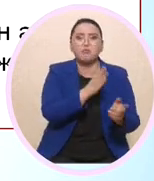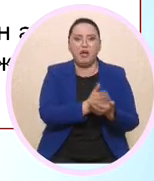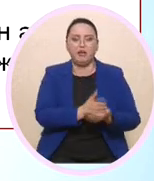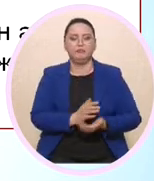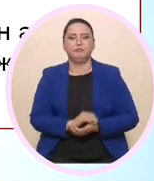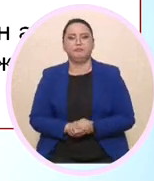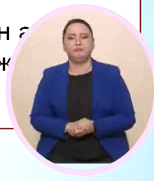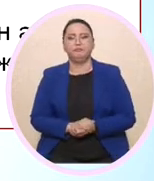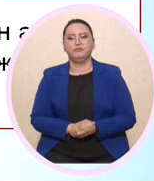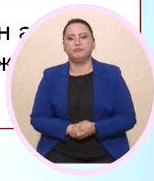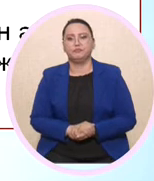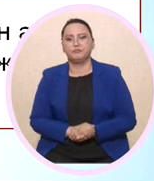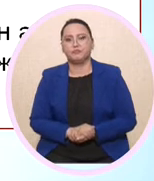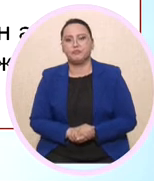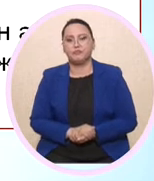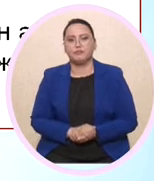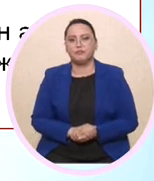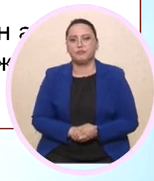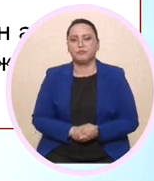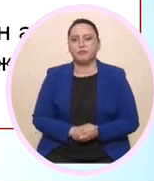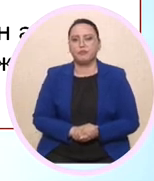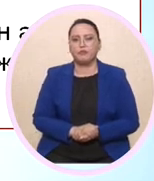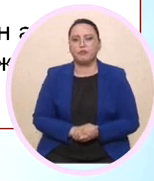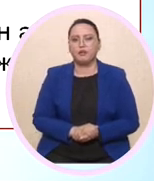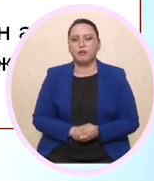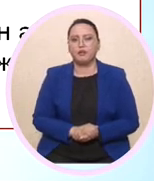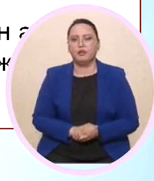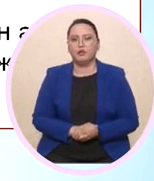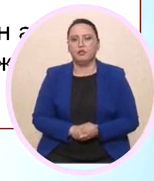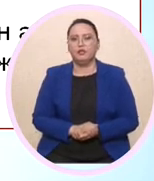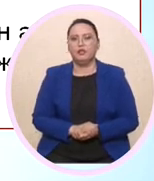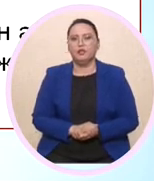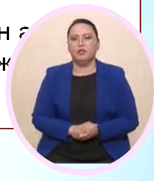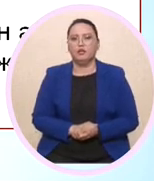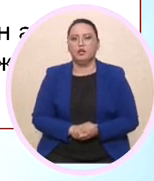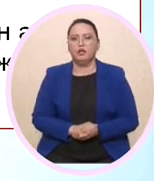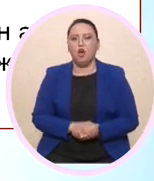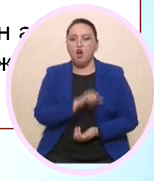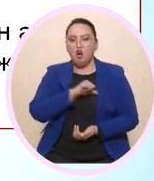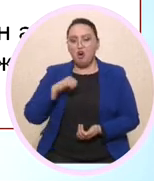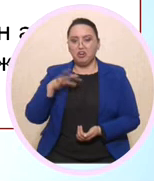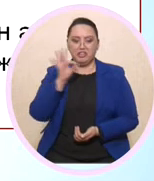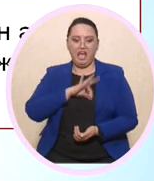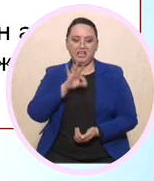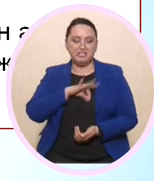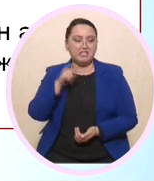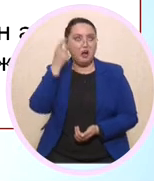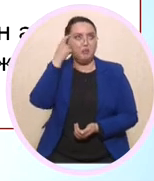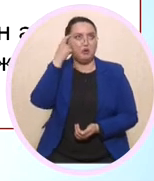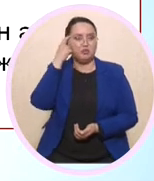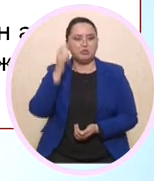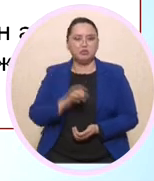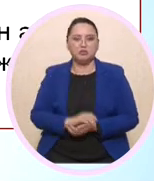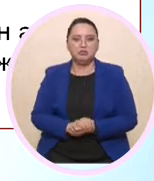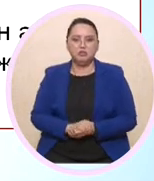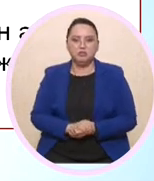За, мөн нөхцөл байдлыг овжин ашигладаг. Энэ тодорхойлтыг бас баталж байна, тийм ээ. Хаан хизээ яах ёстой вэ? Яаж